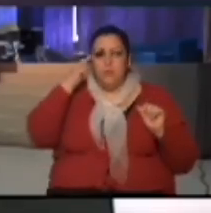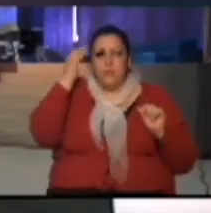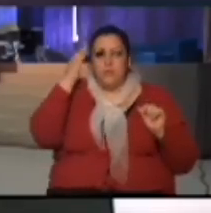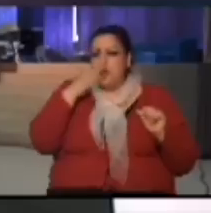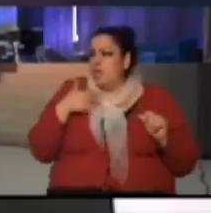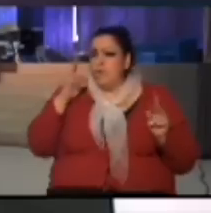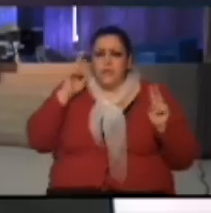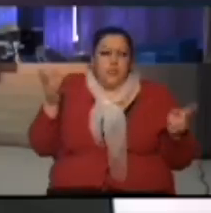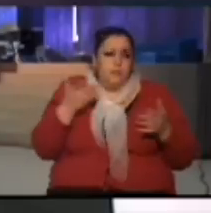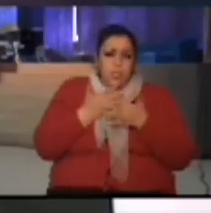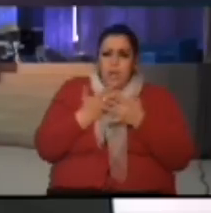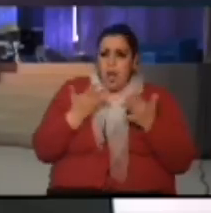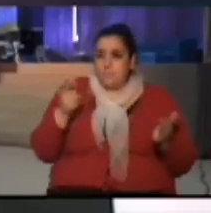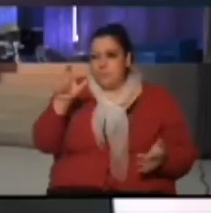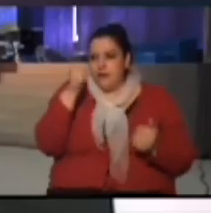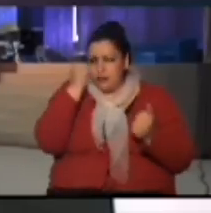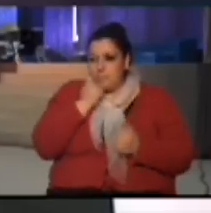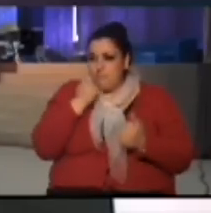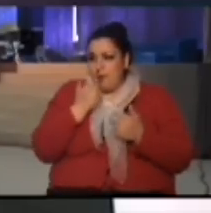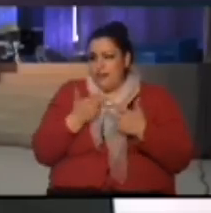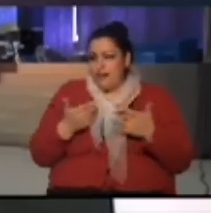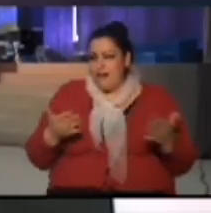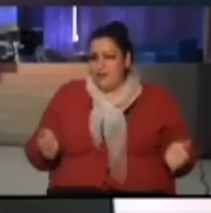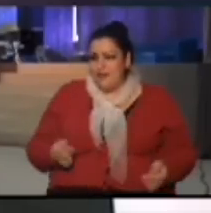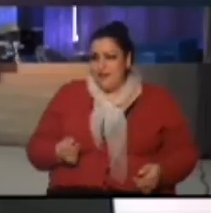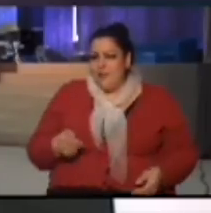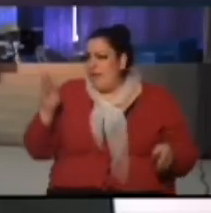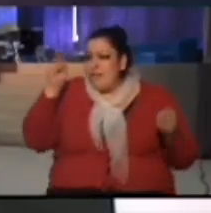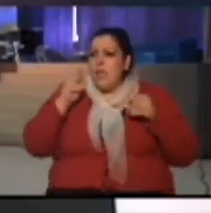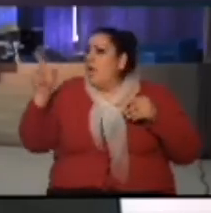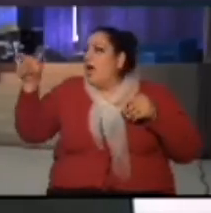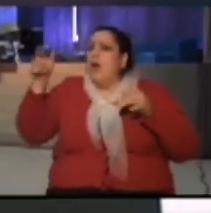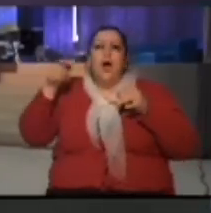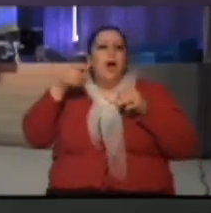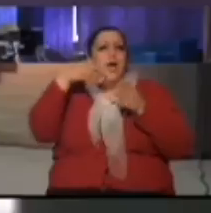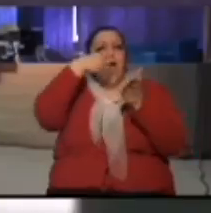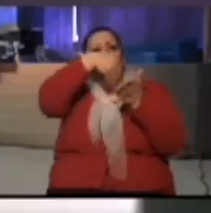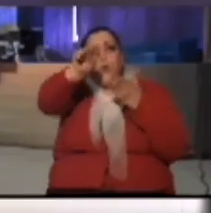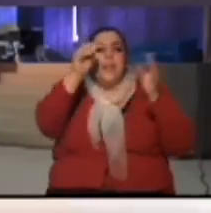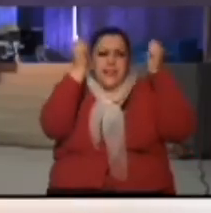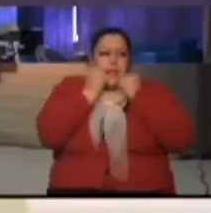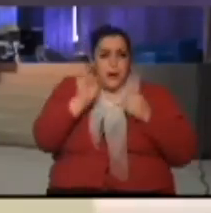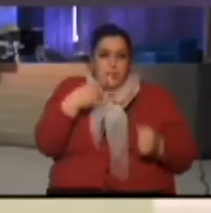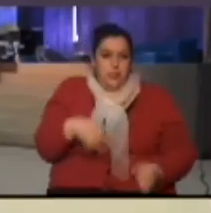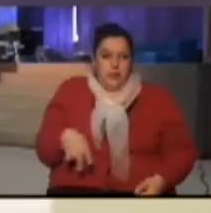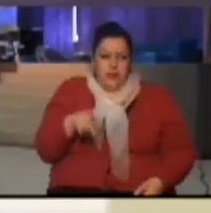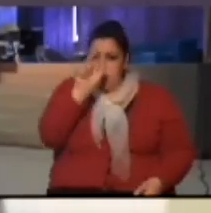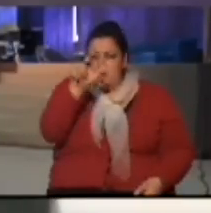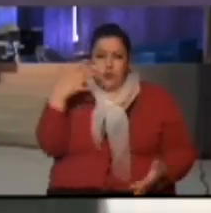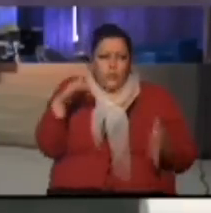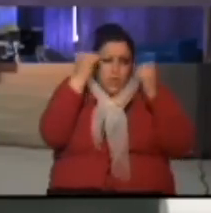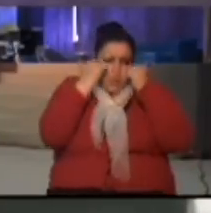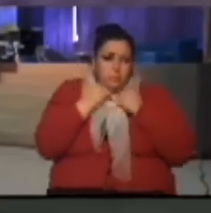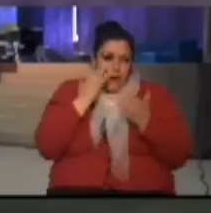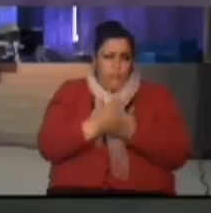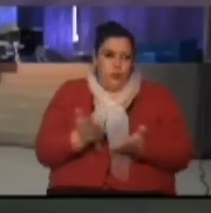դեմք ունի։ Ոչ մեկ չի իմանում, ինքն դե ինչ է մտածում, ոչ ոք չի իմանում այդ մասին։ Այնպես որ գիտես, այդ դիմակների մասին է այստեղ